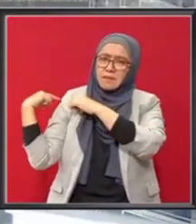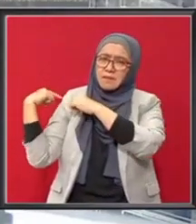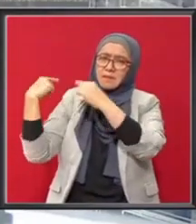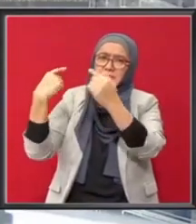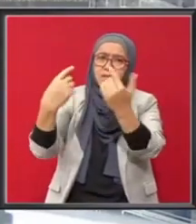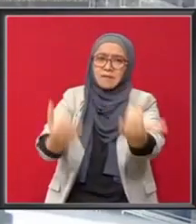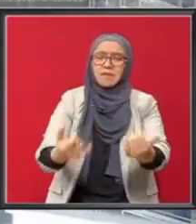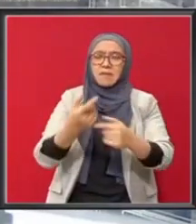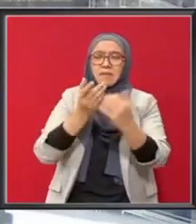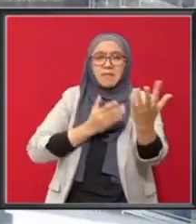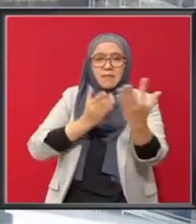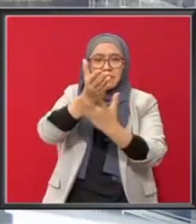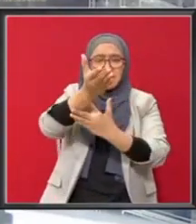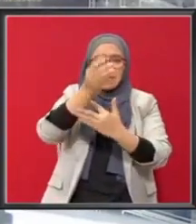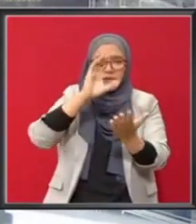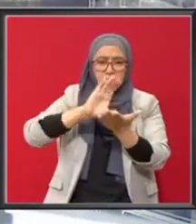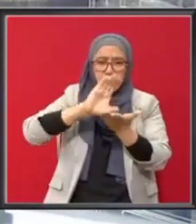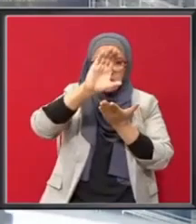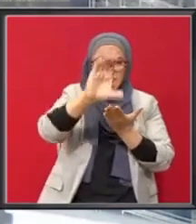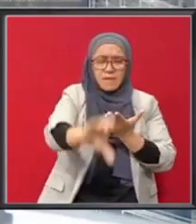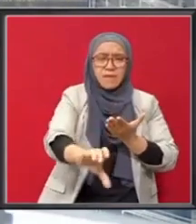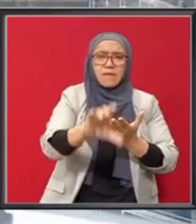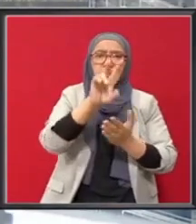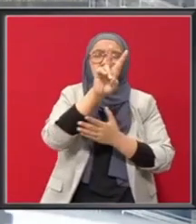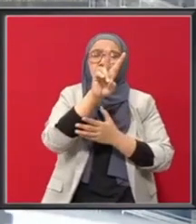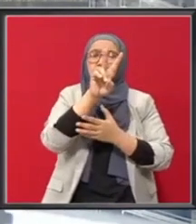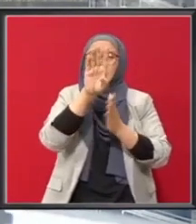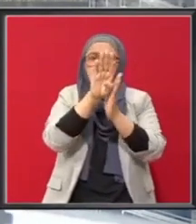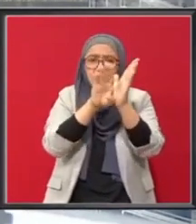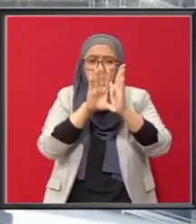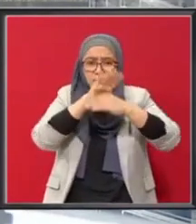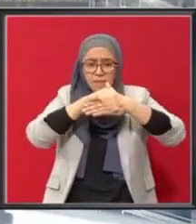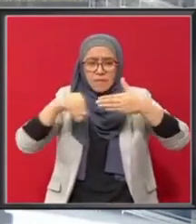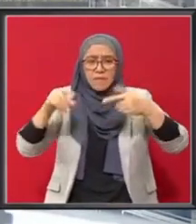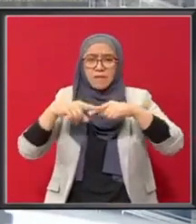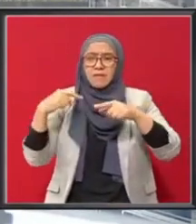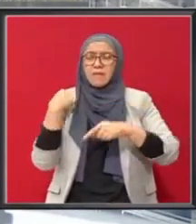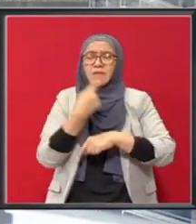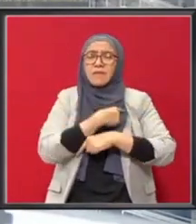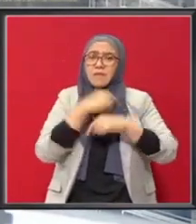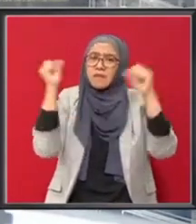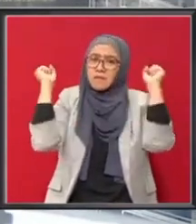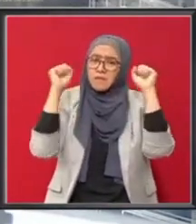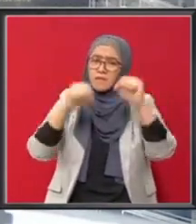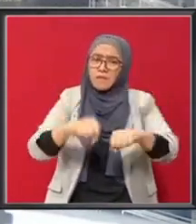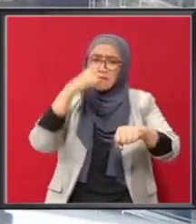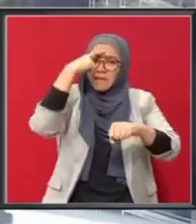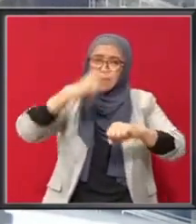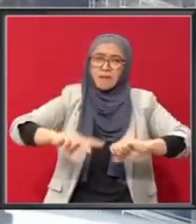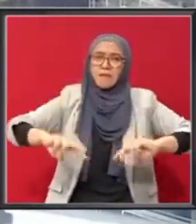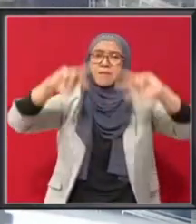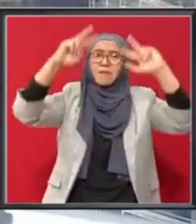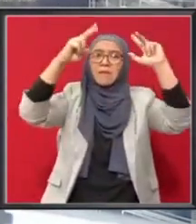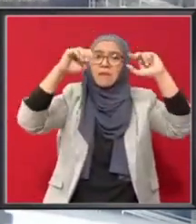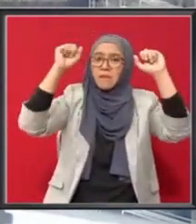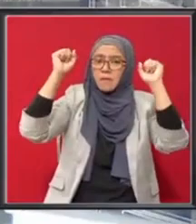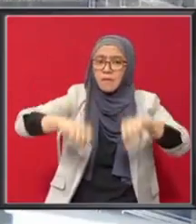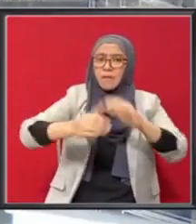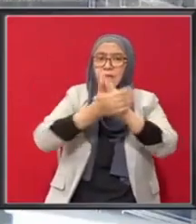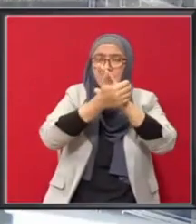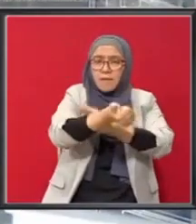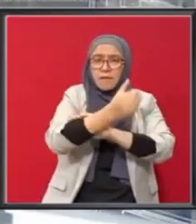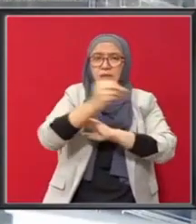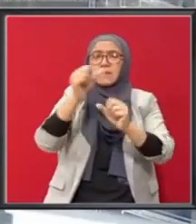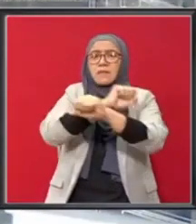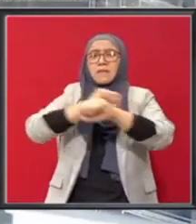sistem peruntukkan sebanyak 2012 ini bencana juga mampu meningkatkan upaya program Kemayoran dan menyediakan